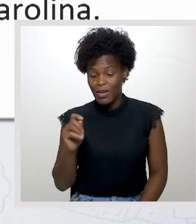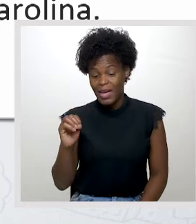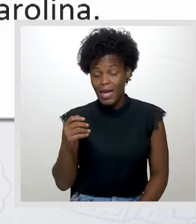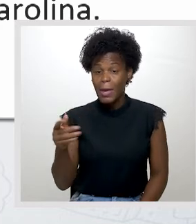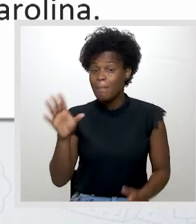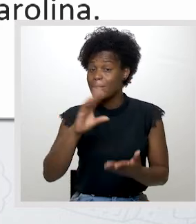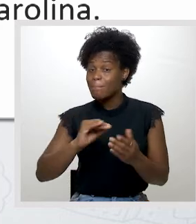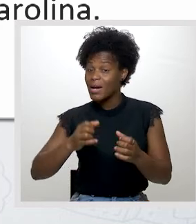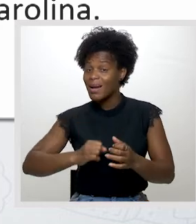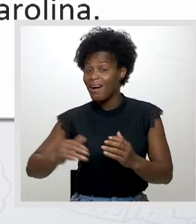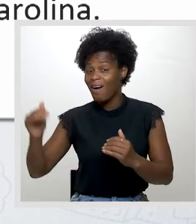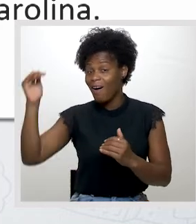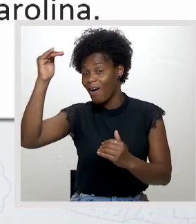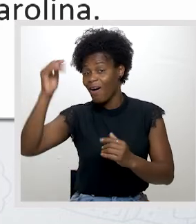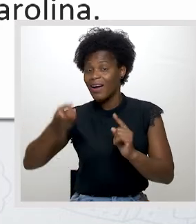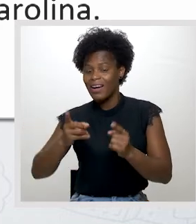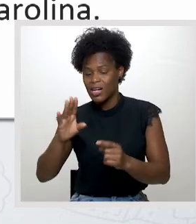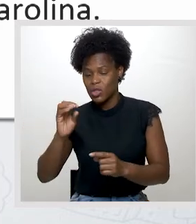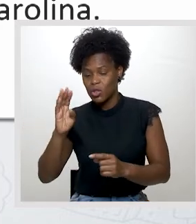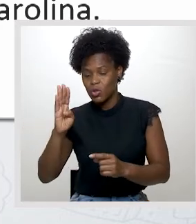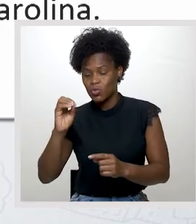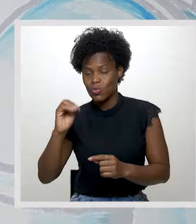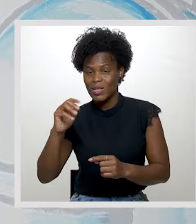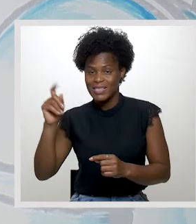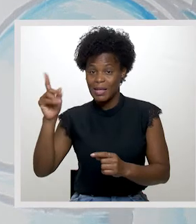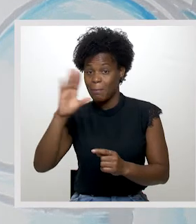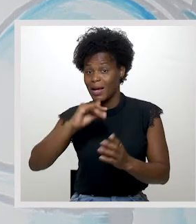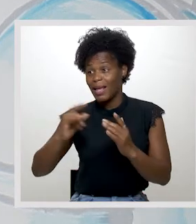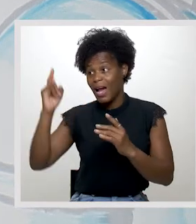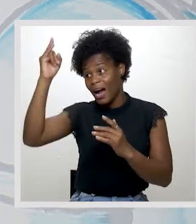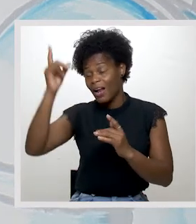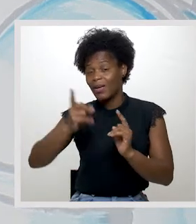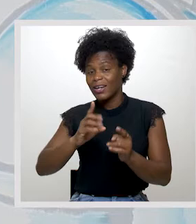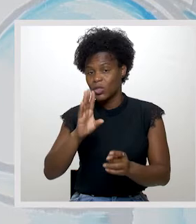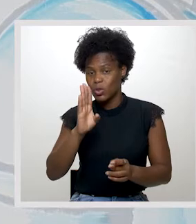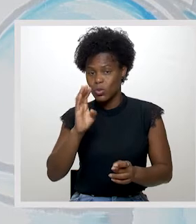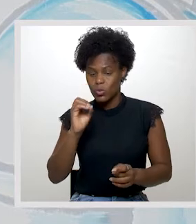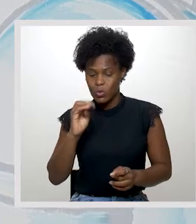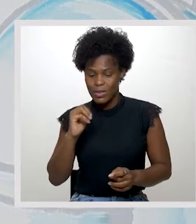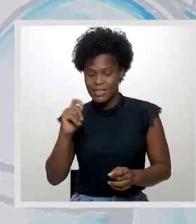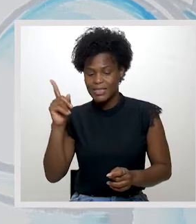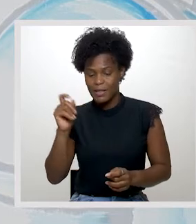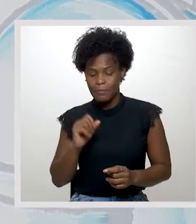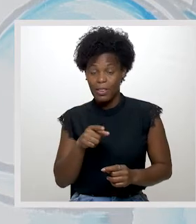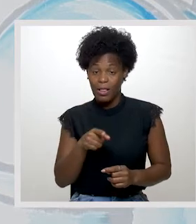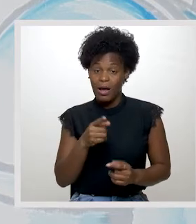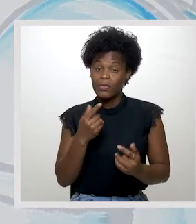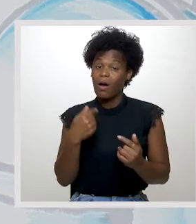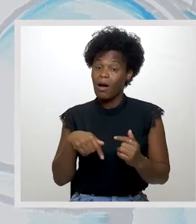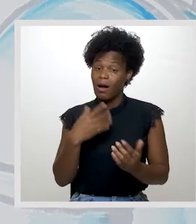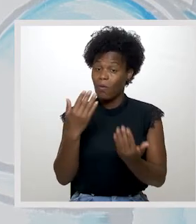plus grand que José. Très bien. Ici, on a encore le comparatif